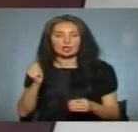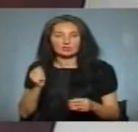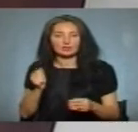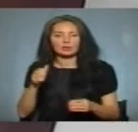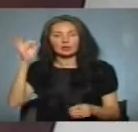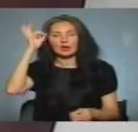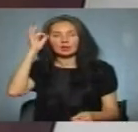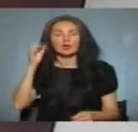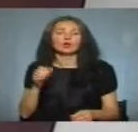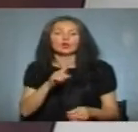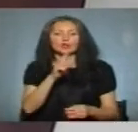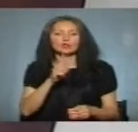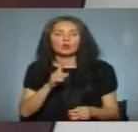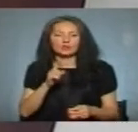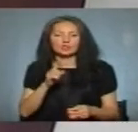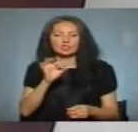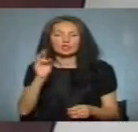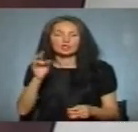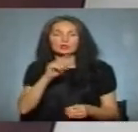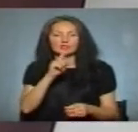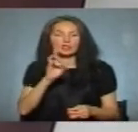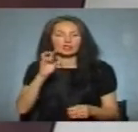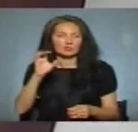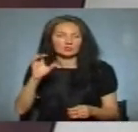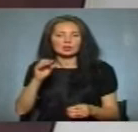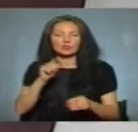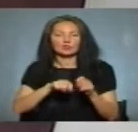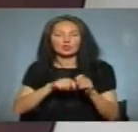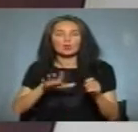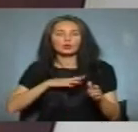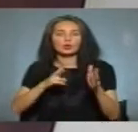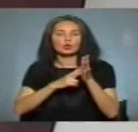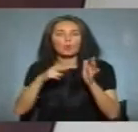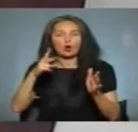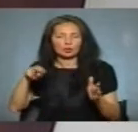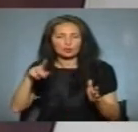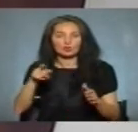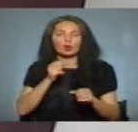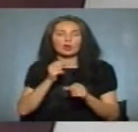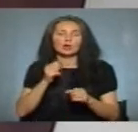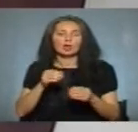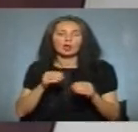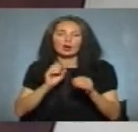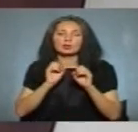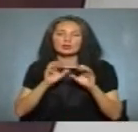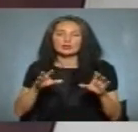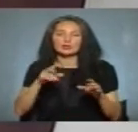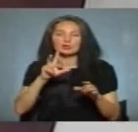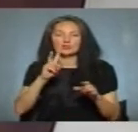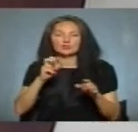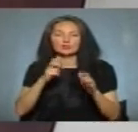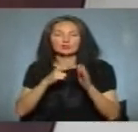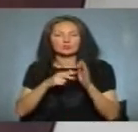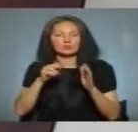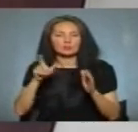Нагадаю, зовнішнє незалежне оцінювання з англійської мови було 7 липня. Його складали 2339 осіб. З історії України тестування